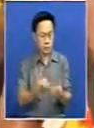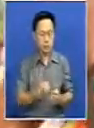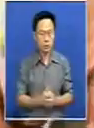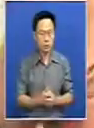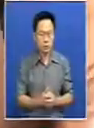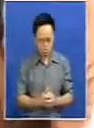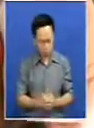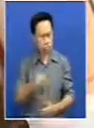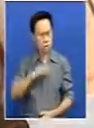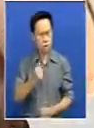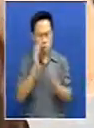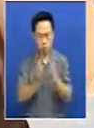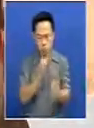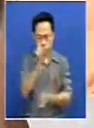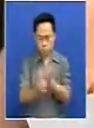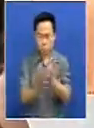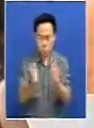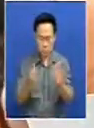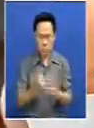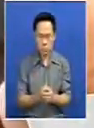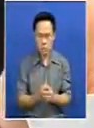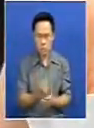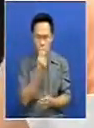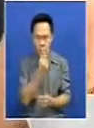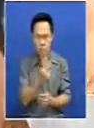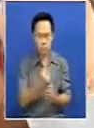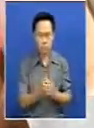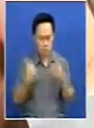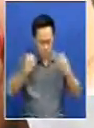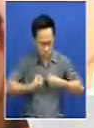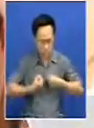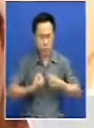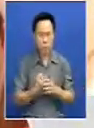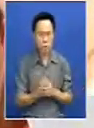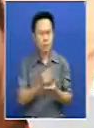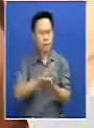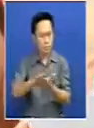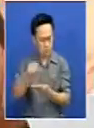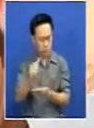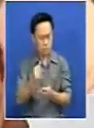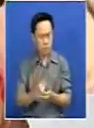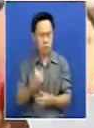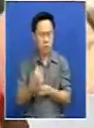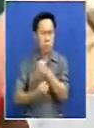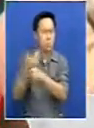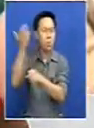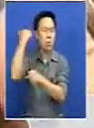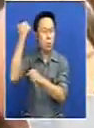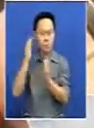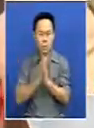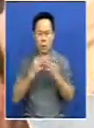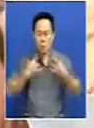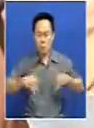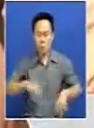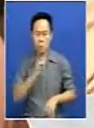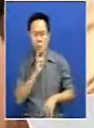ก็ดีนะครับ คนเยอะดีค่ะแล้วก็ดูรู้สึกว่าเขาแต่งตัวเรียบร้อยขึ้นนะคะไม่เหมือนเมื่อก่อนที่แบบอ